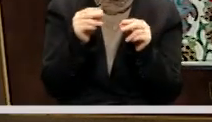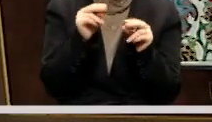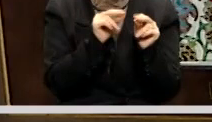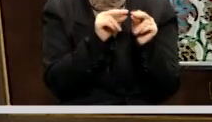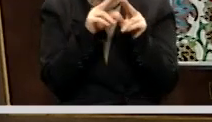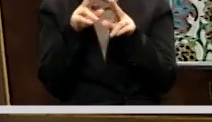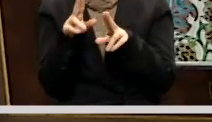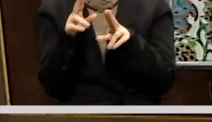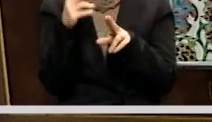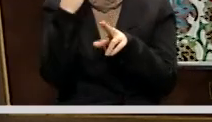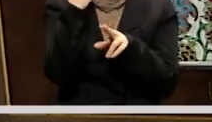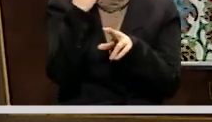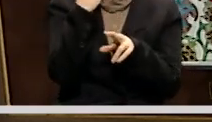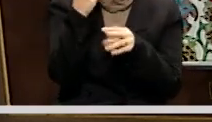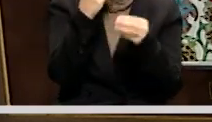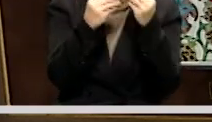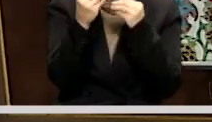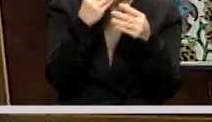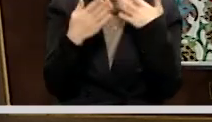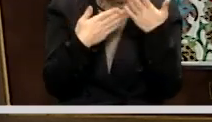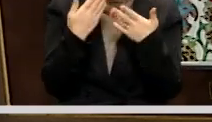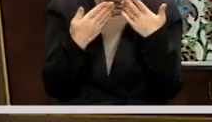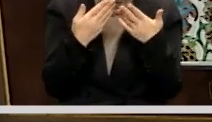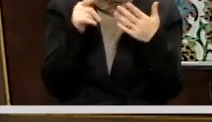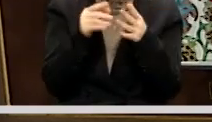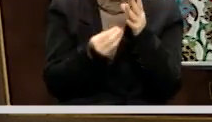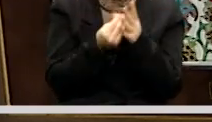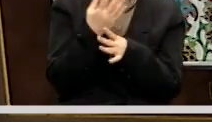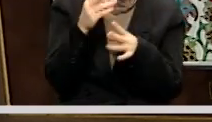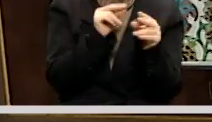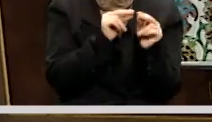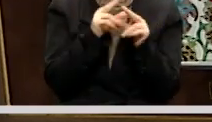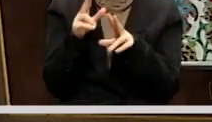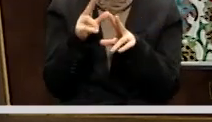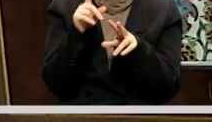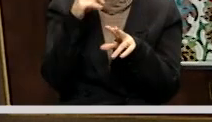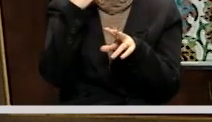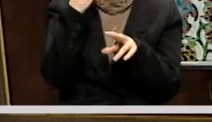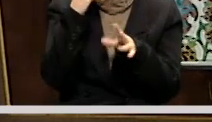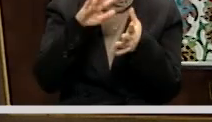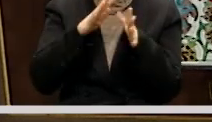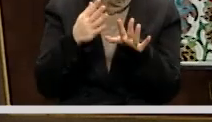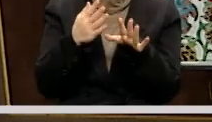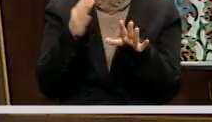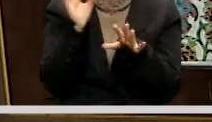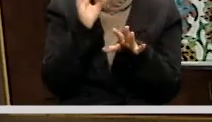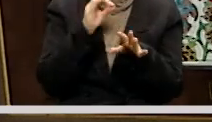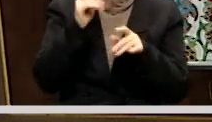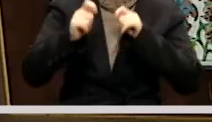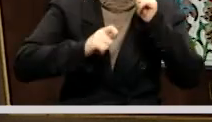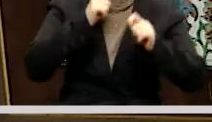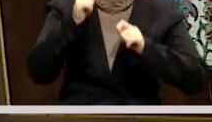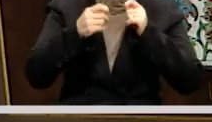böyle bir tatlı yeme ihtiyacından bahsettim. Sabah uyanıp böyle bir tatlı ya da hemen enerji istiyorsak